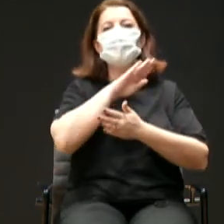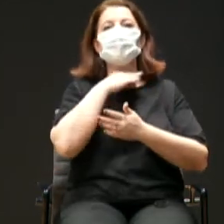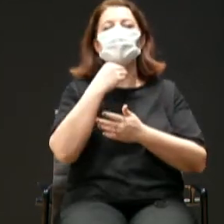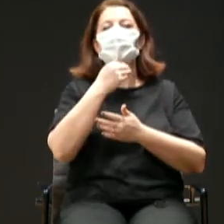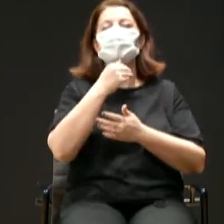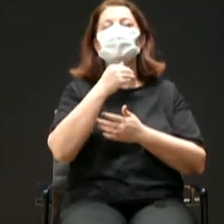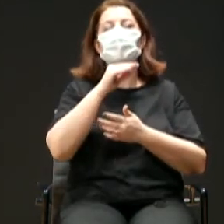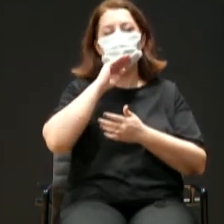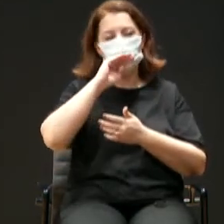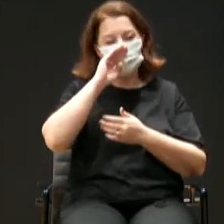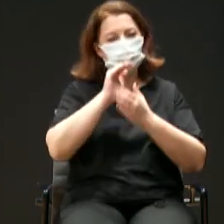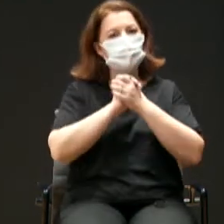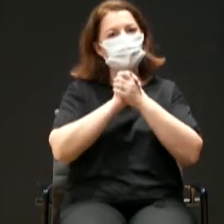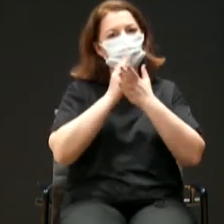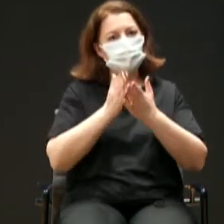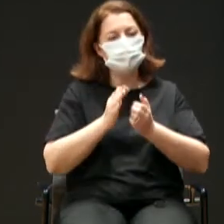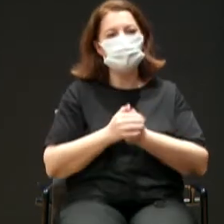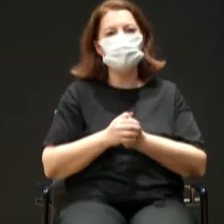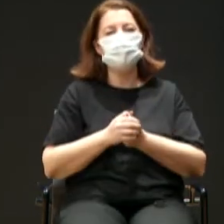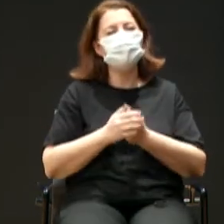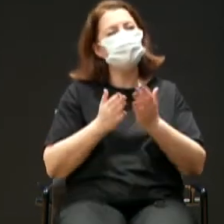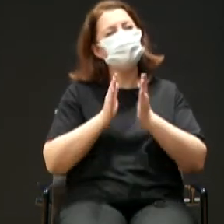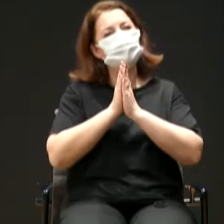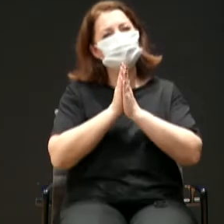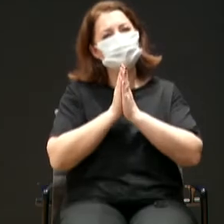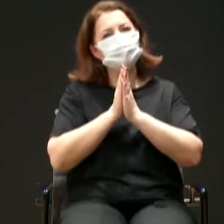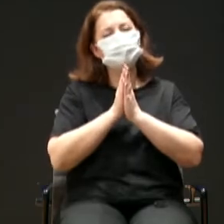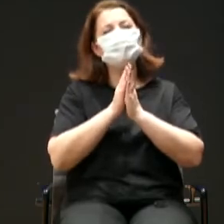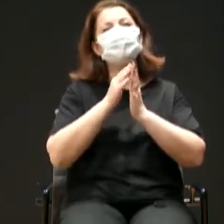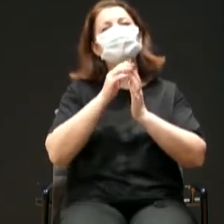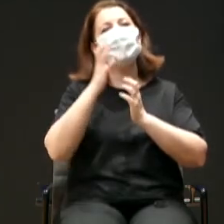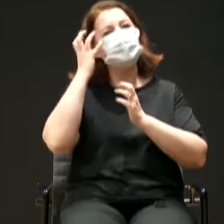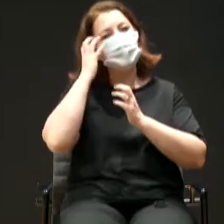Bayramı'nı kutluyorum buradan. Ama bağışla ilgili de destek bekliyoruz.